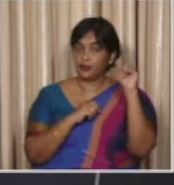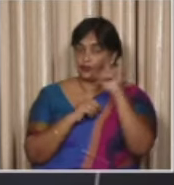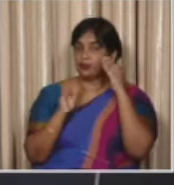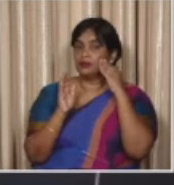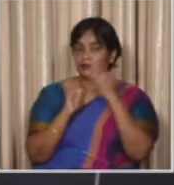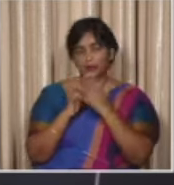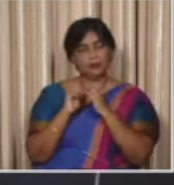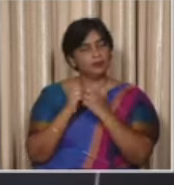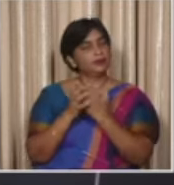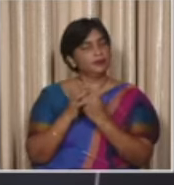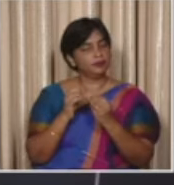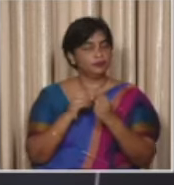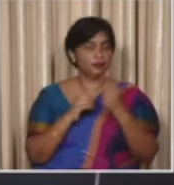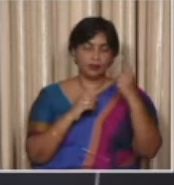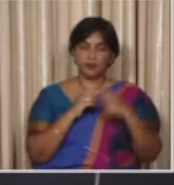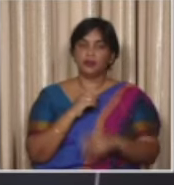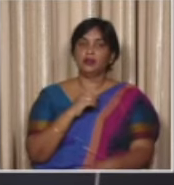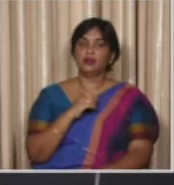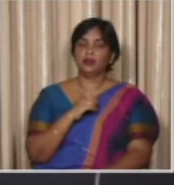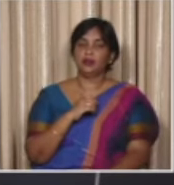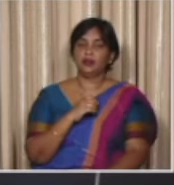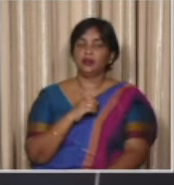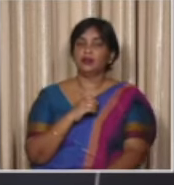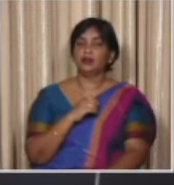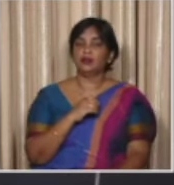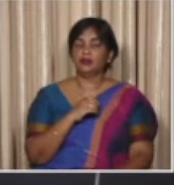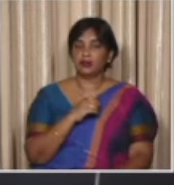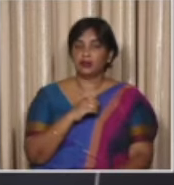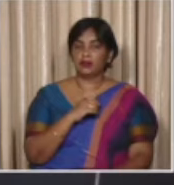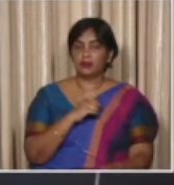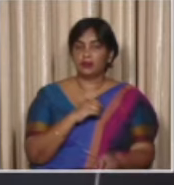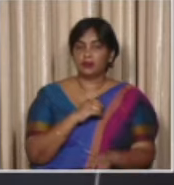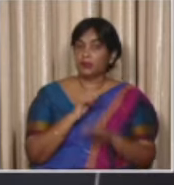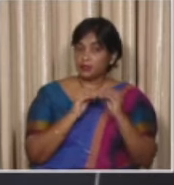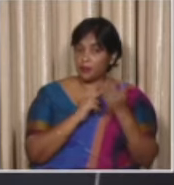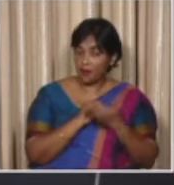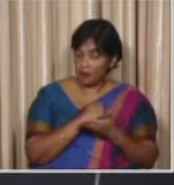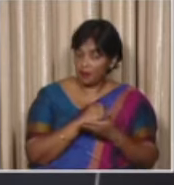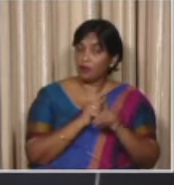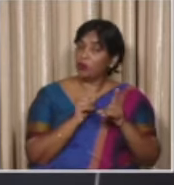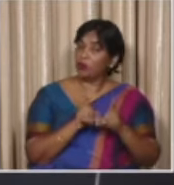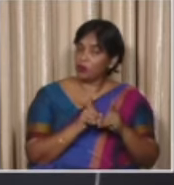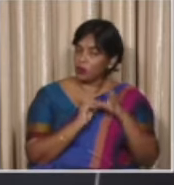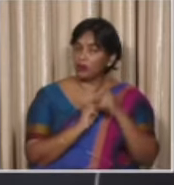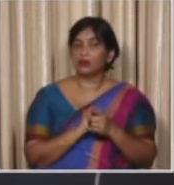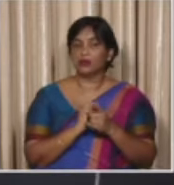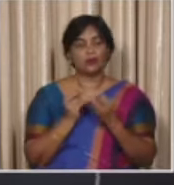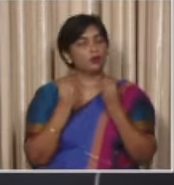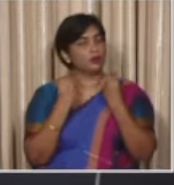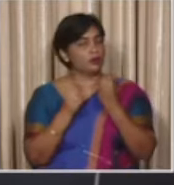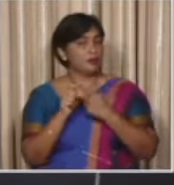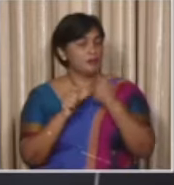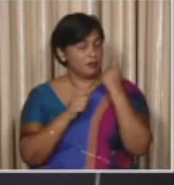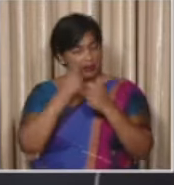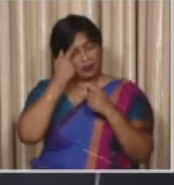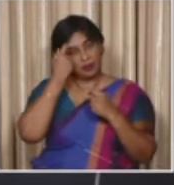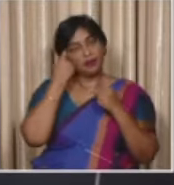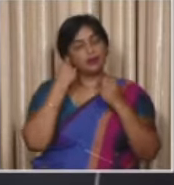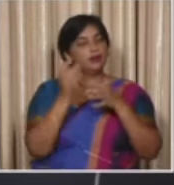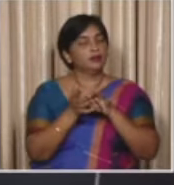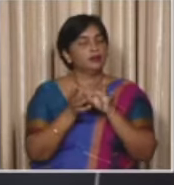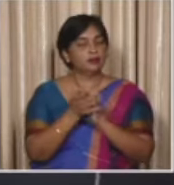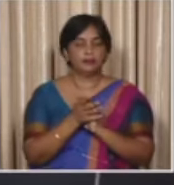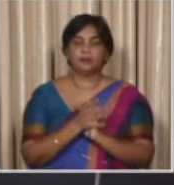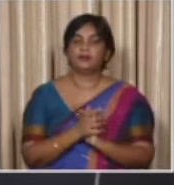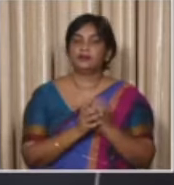කාරණේට විසඳුම. දෙවැනි එකට විසඳුම වෙන්නේ තීන ප්‍රතිපාදන යම් ප්‍රමාණයක් තීනවනම් ඒක අනුව හිලව් දීමනාව සම්බන්ධයෙන් තීරණයකට